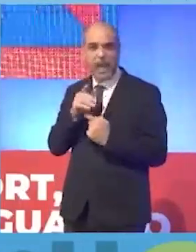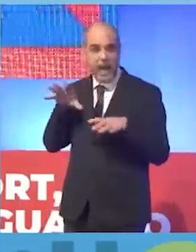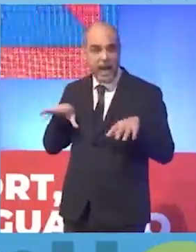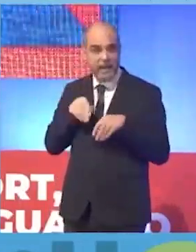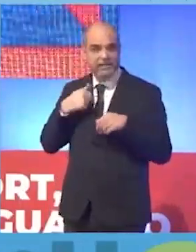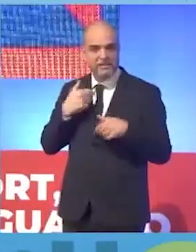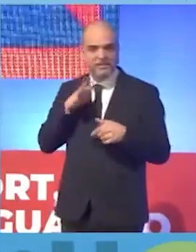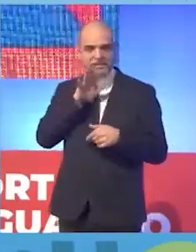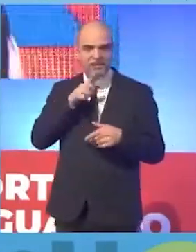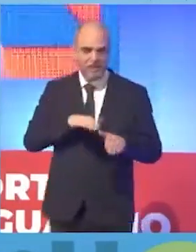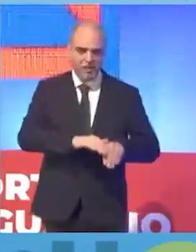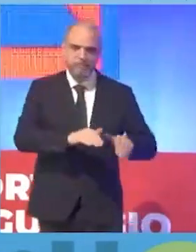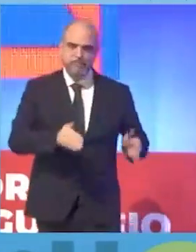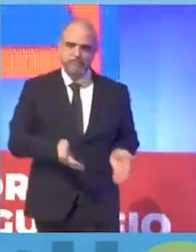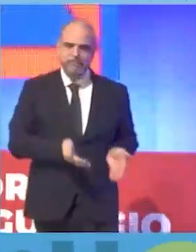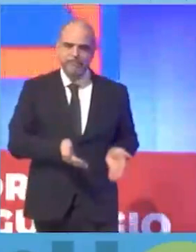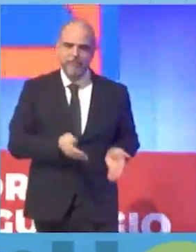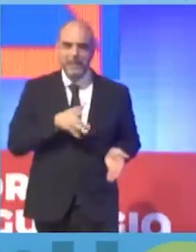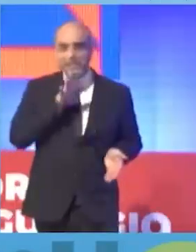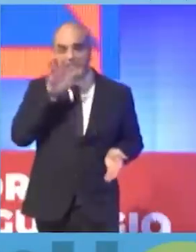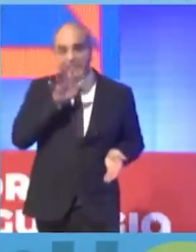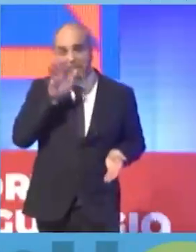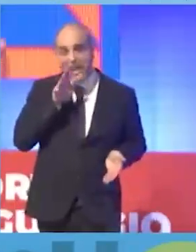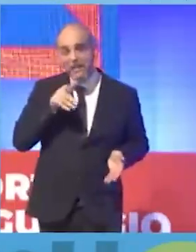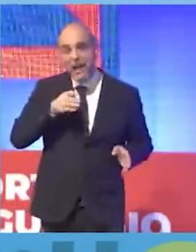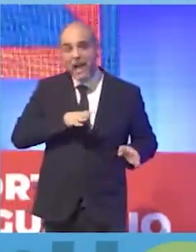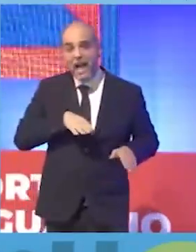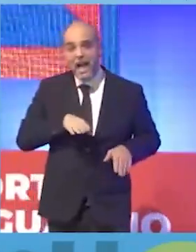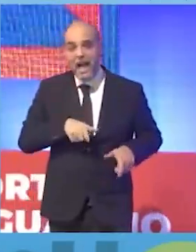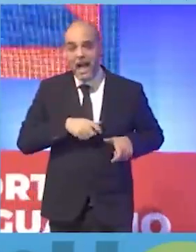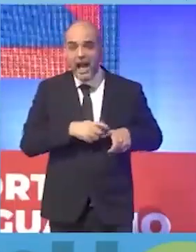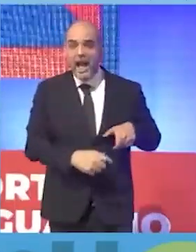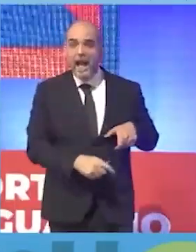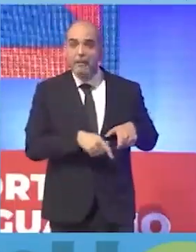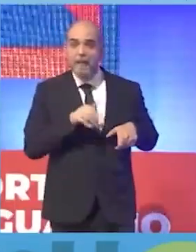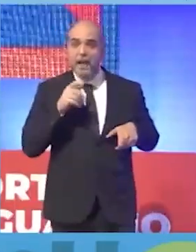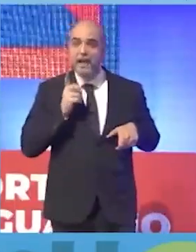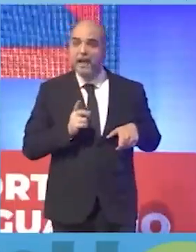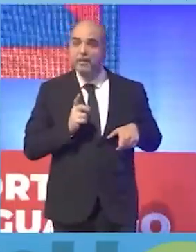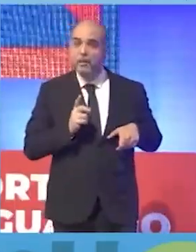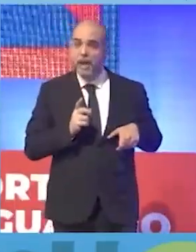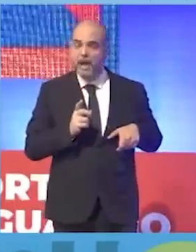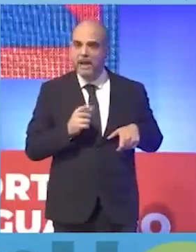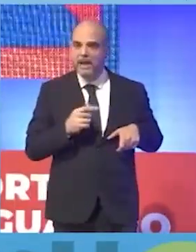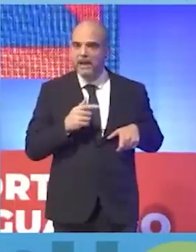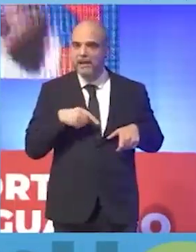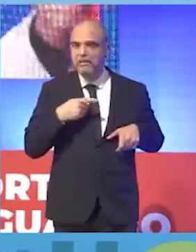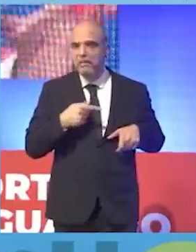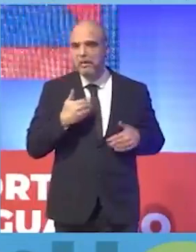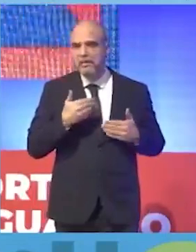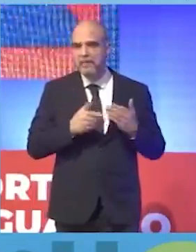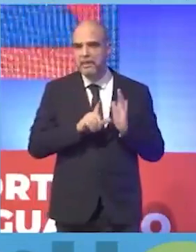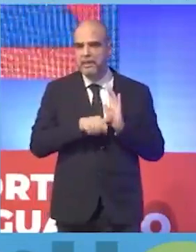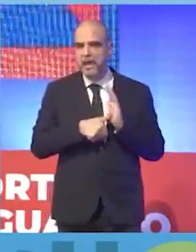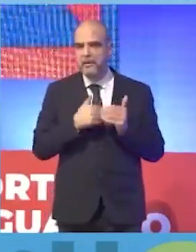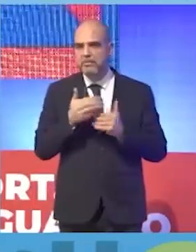faceva sembrare la protesi più simile a una gamba, diciamo, normale, naturale, e dopodiché pian piano andando